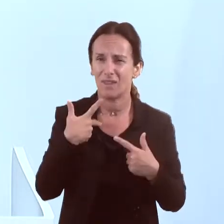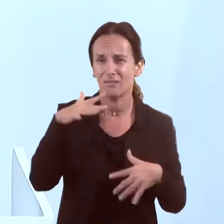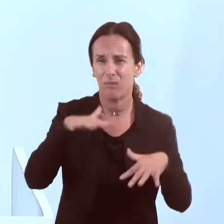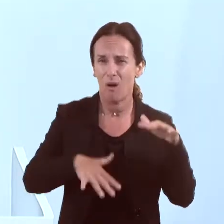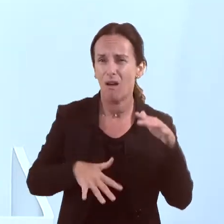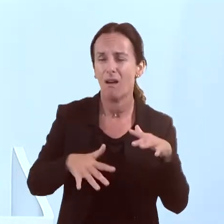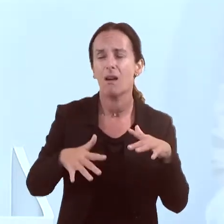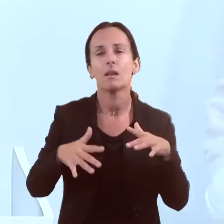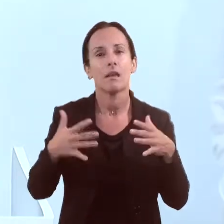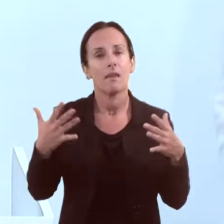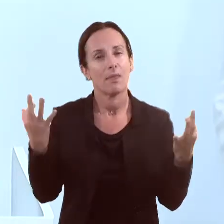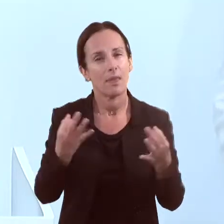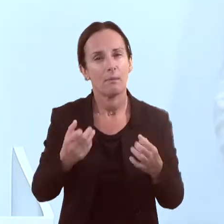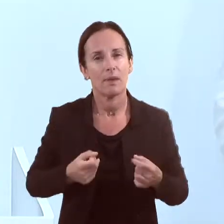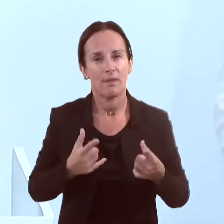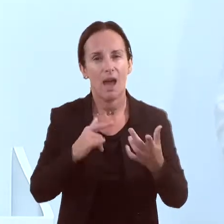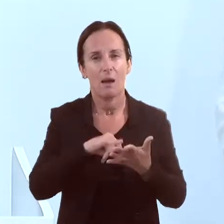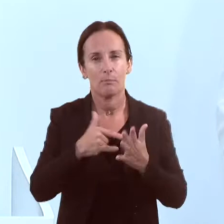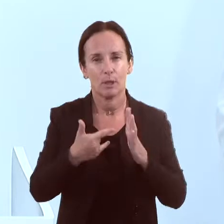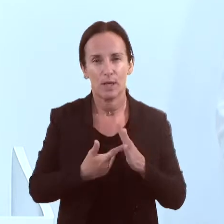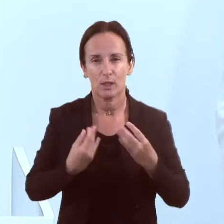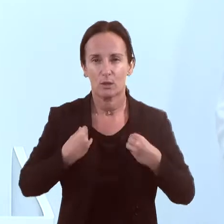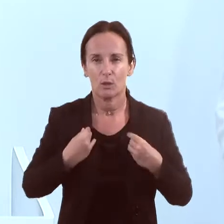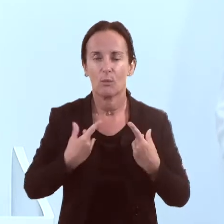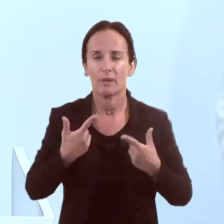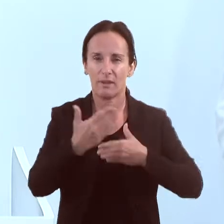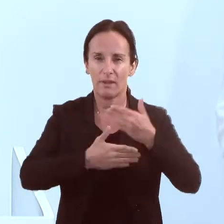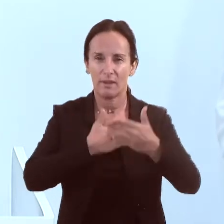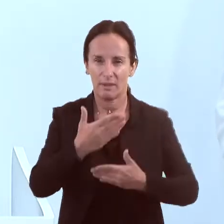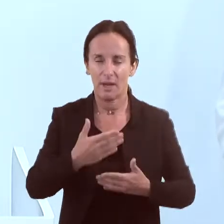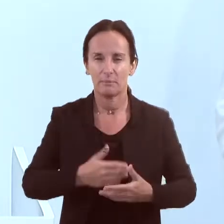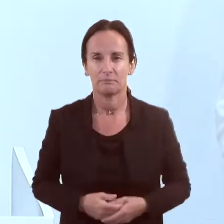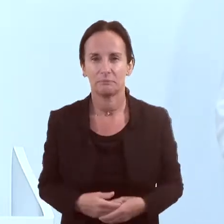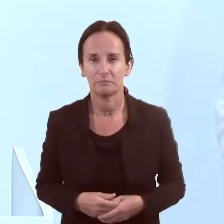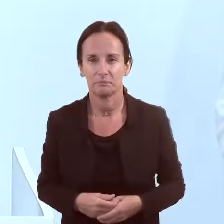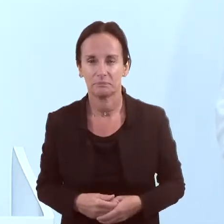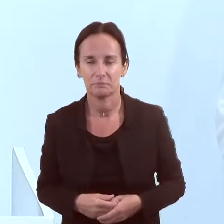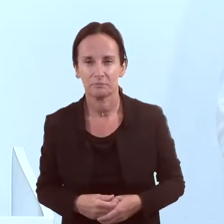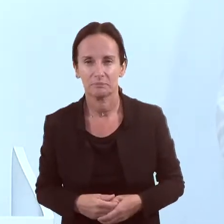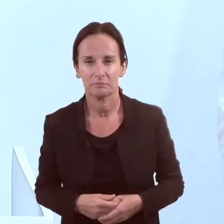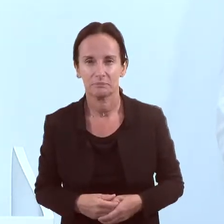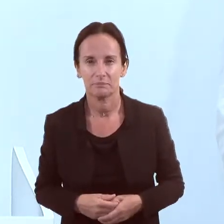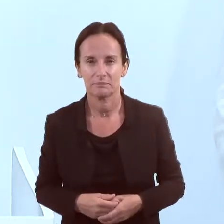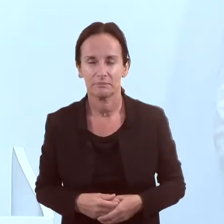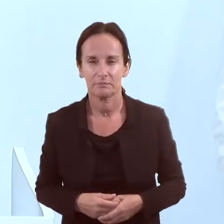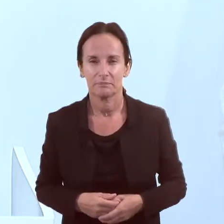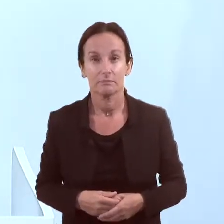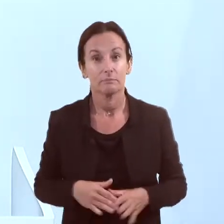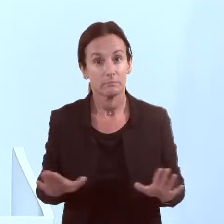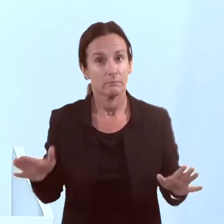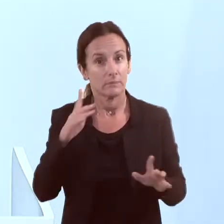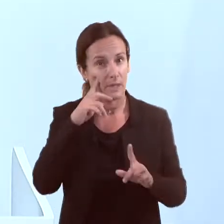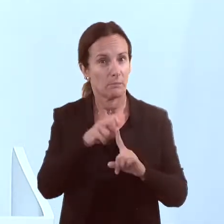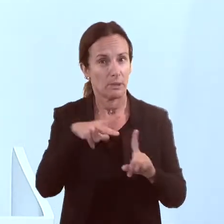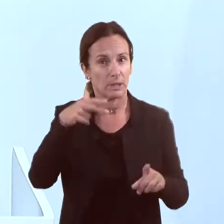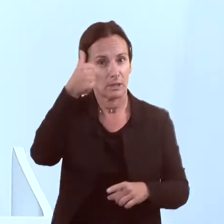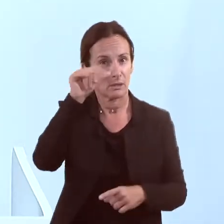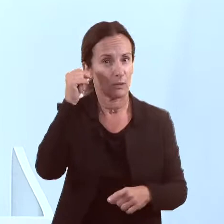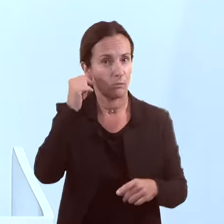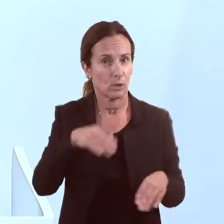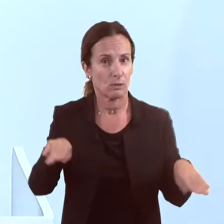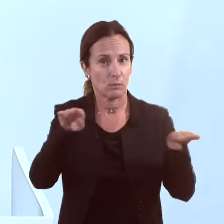mereixen assolir projectes de vida vivibles. Sense perdre de vista la necessària perspectiva de gènere en totes les